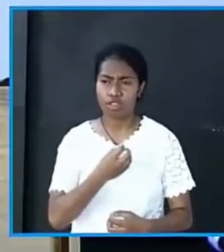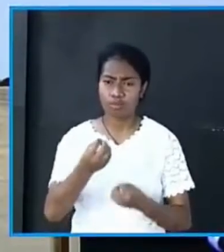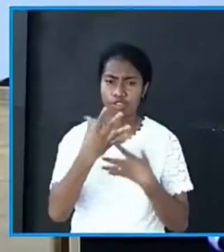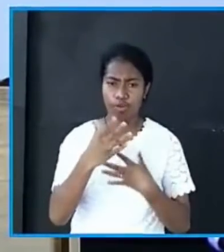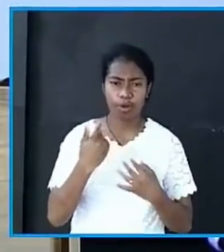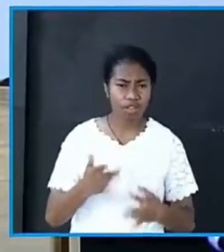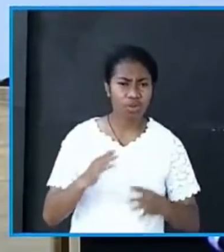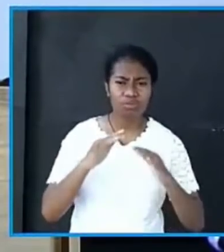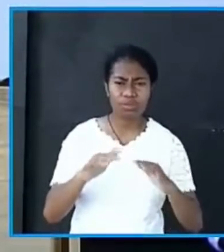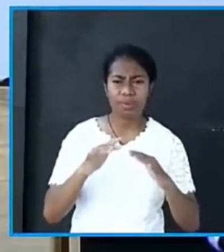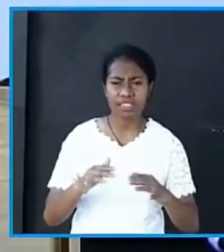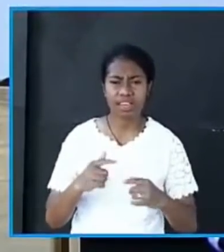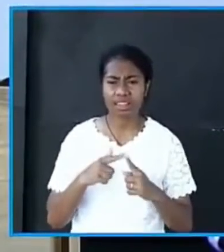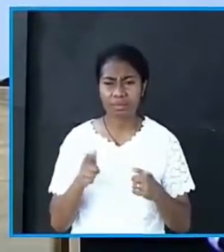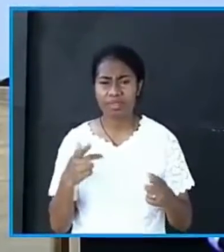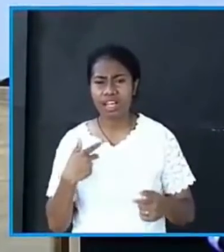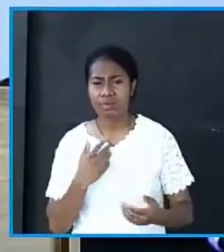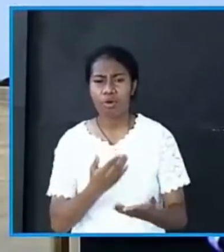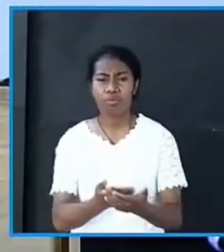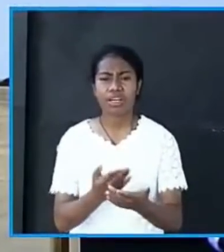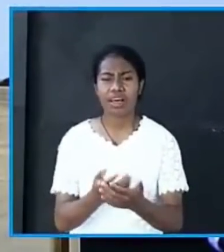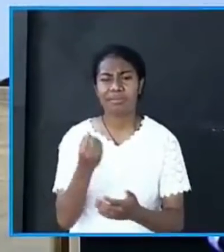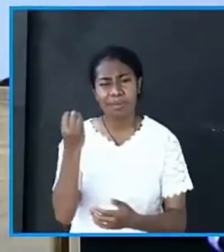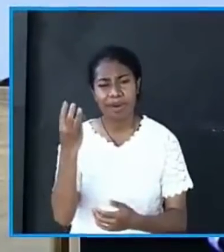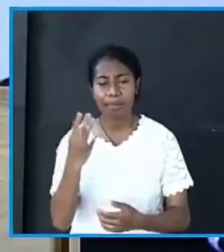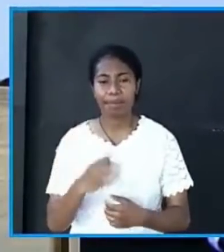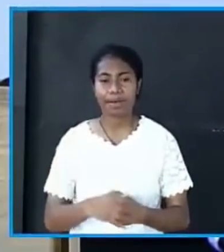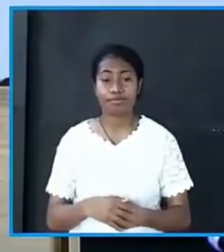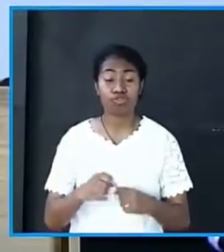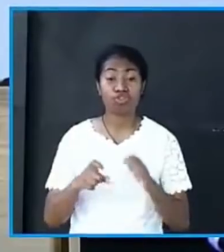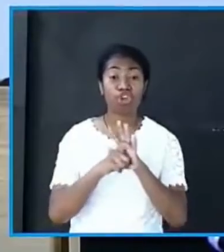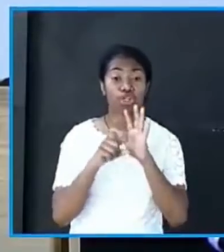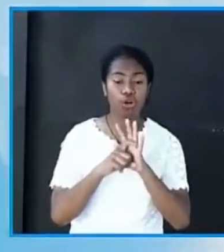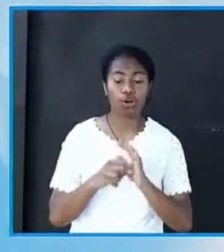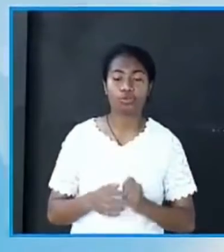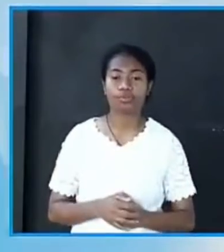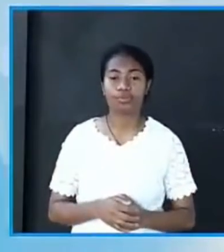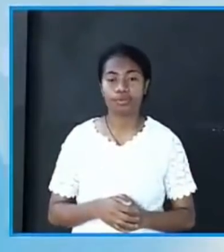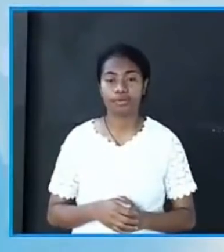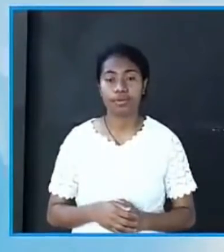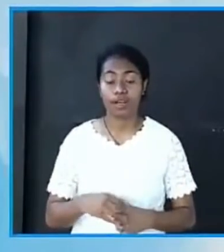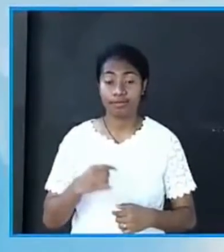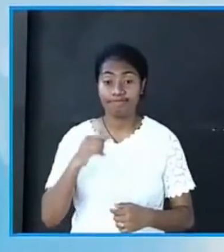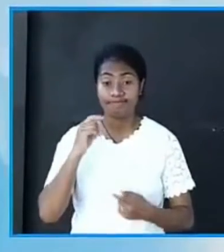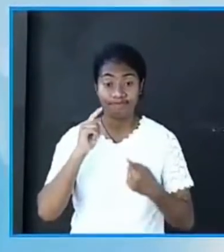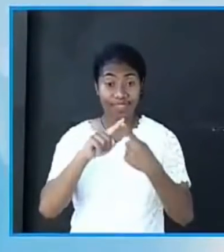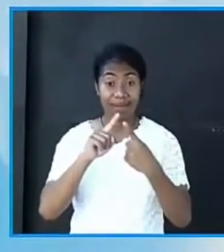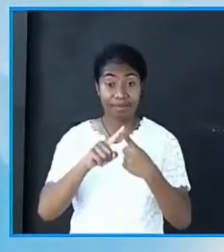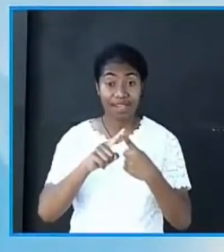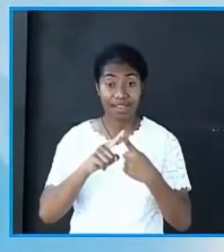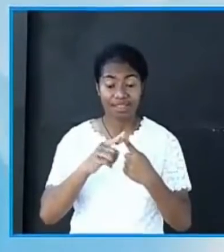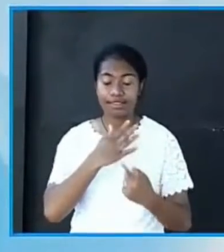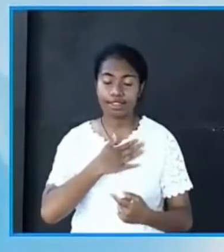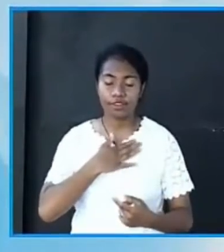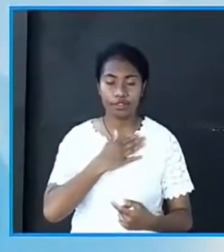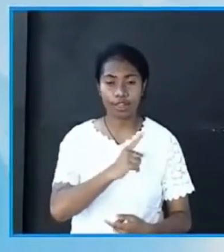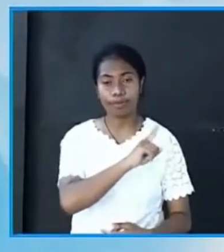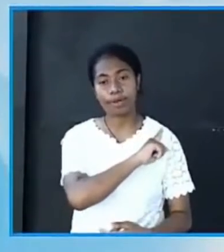tapi saya cuma Berikan beberapa saja pertama misalnya sifat Hai pribadi